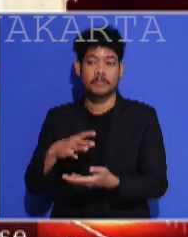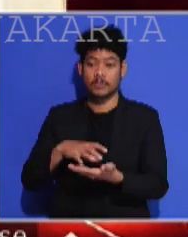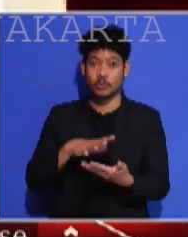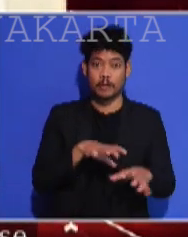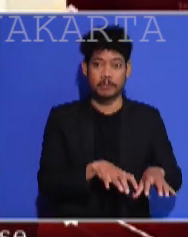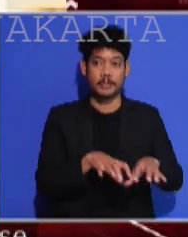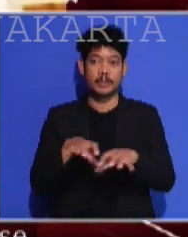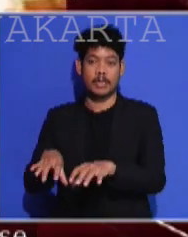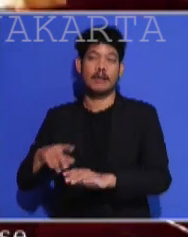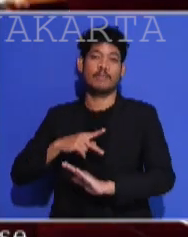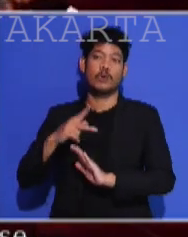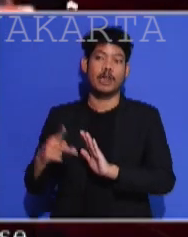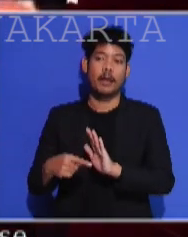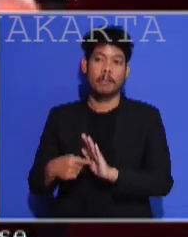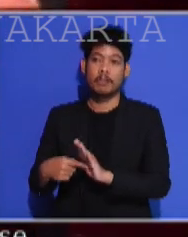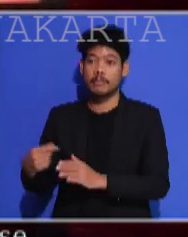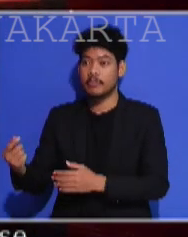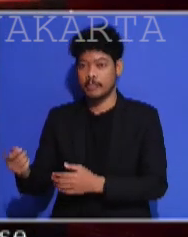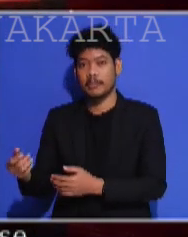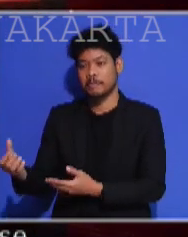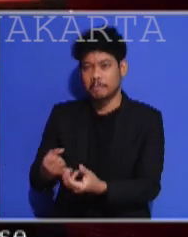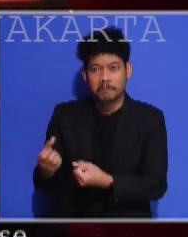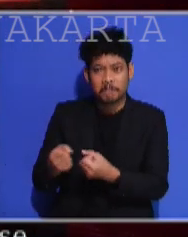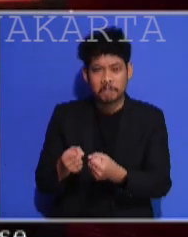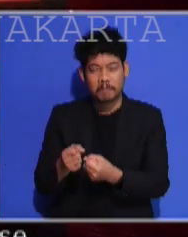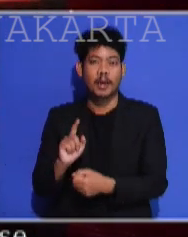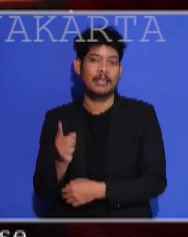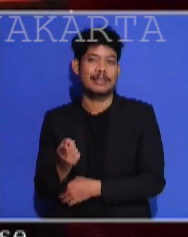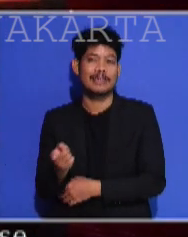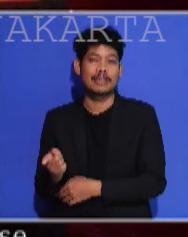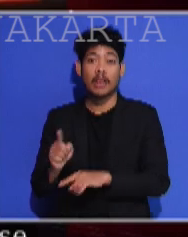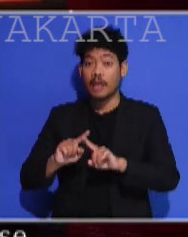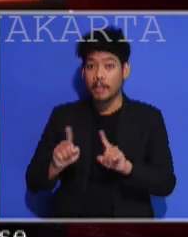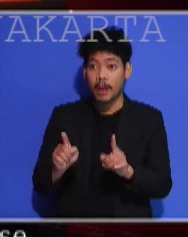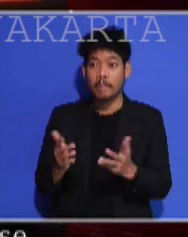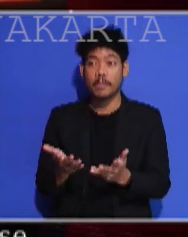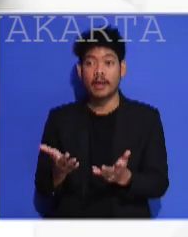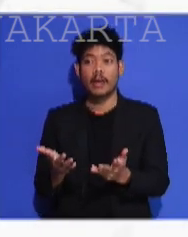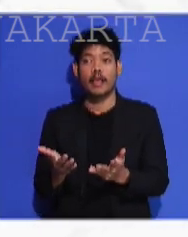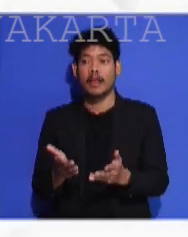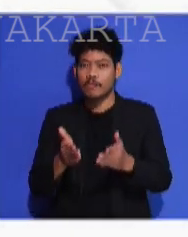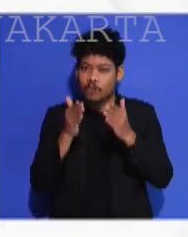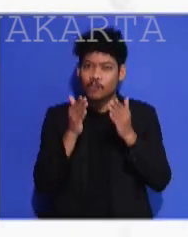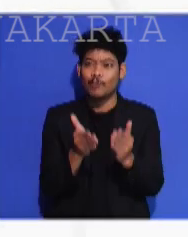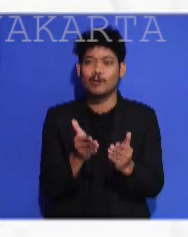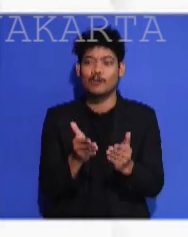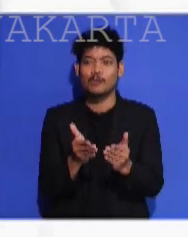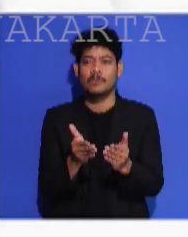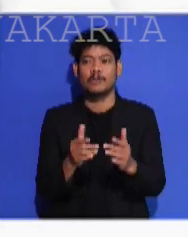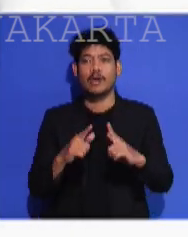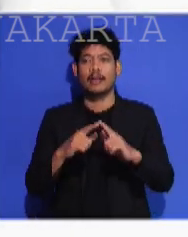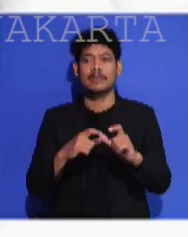program pensiun iuran pasti meski demikian sektor asuransi dan dana pensiun di Indonesia saat ini cukup kuat dan didukung